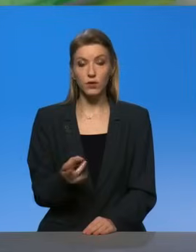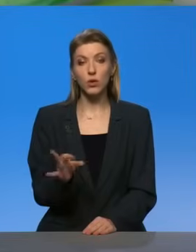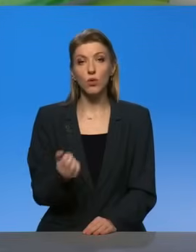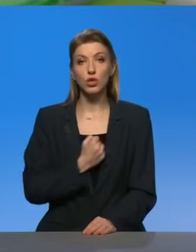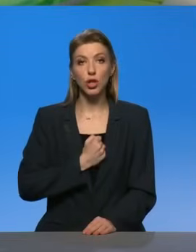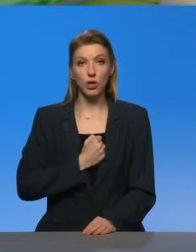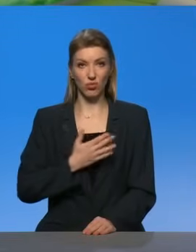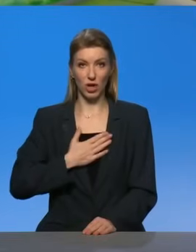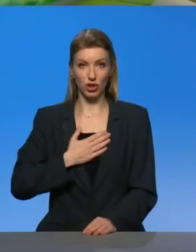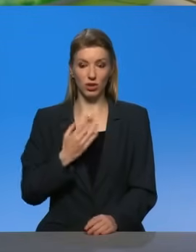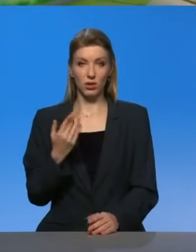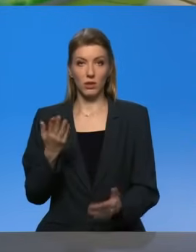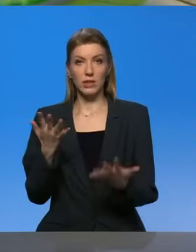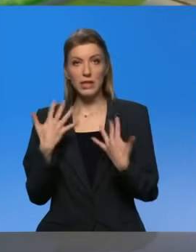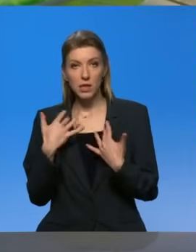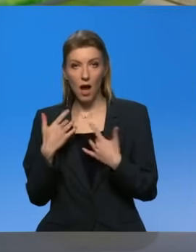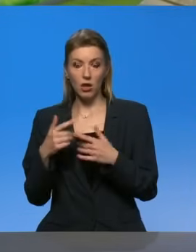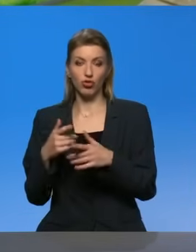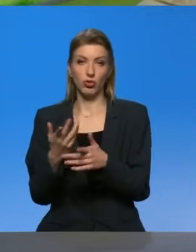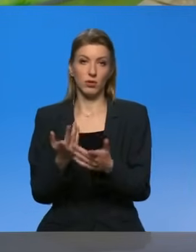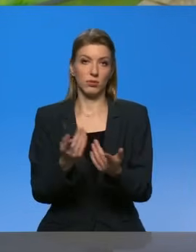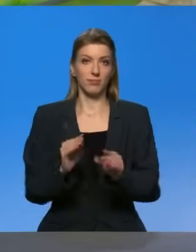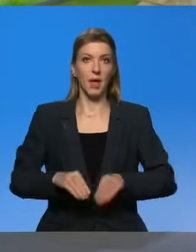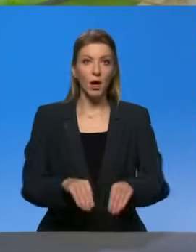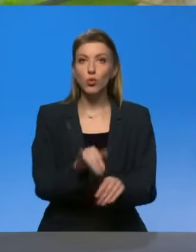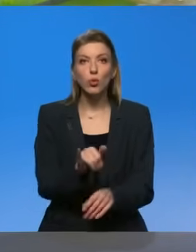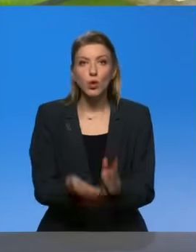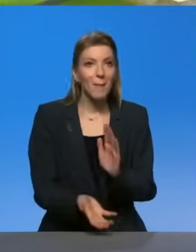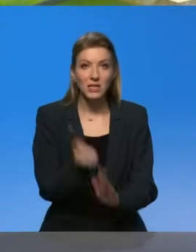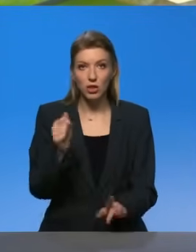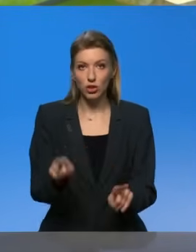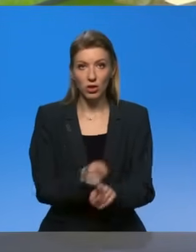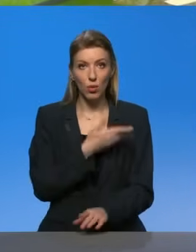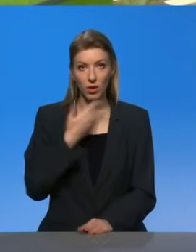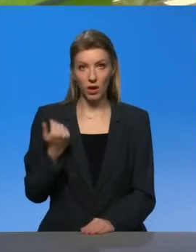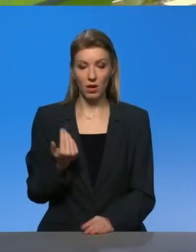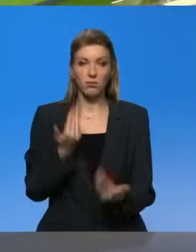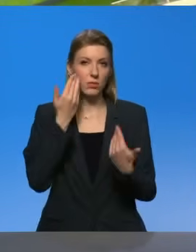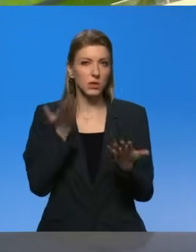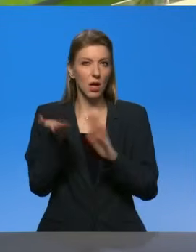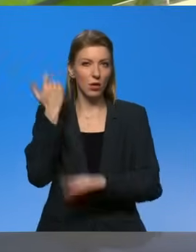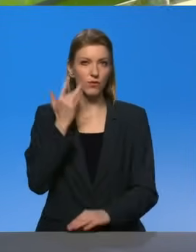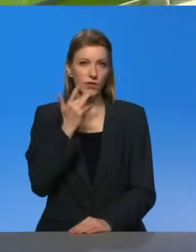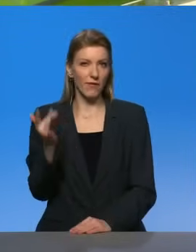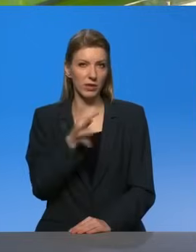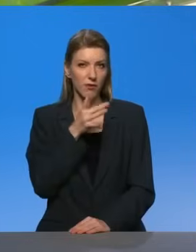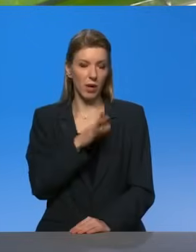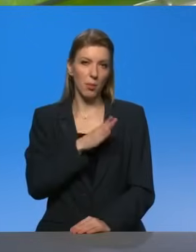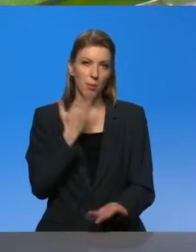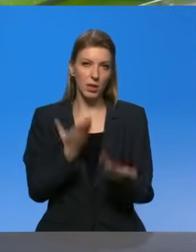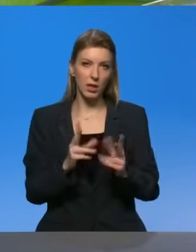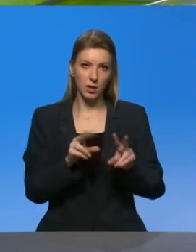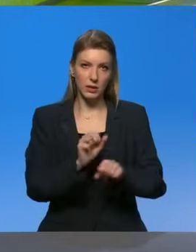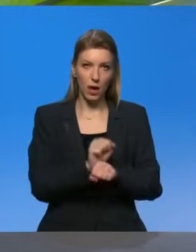дачники, огородники, они лишены такой поддержки. Я не знаю, в советское время страховали или нет, но в